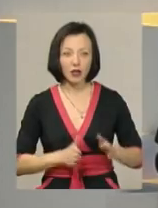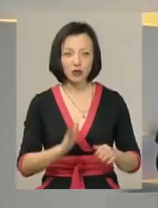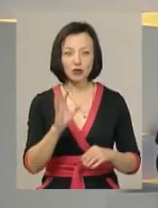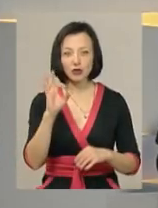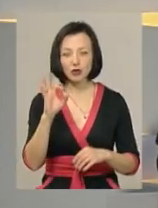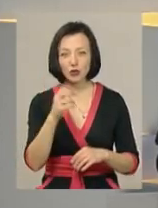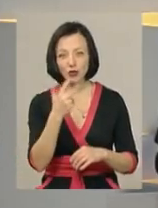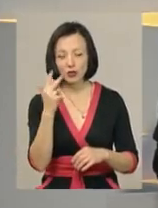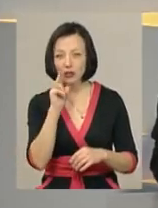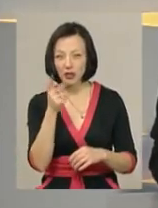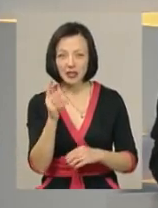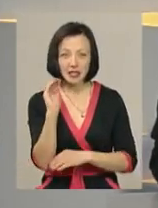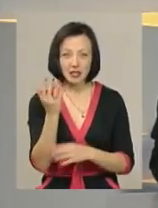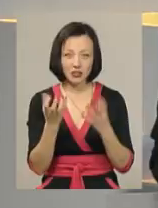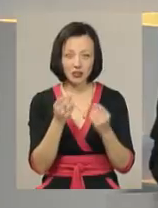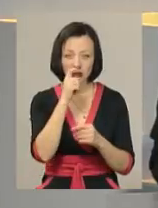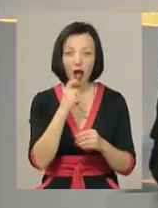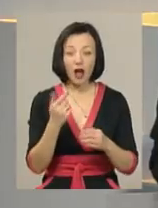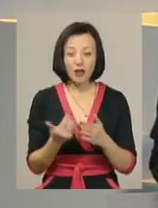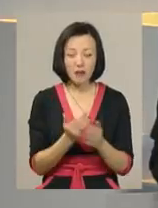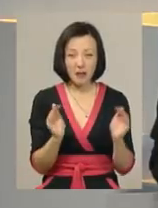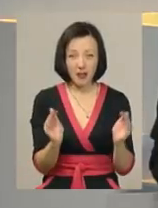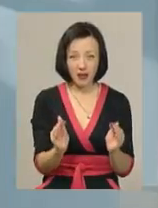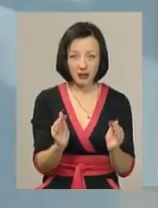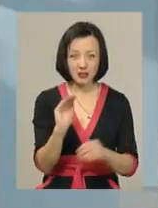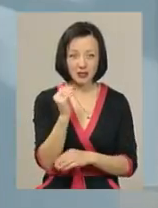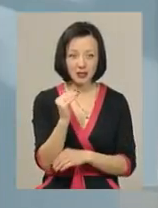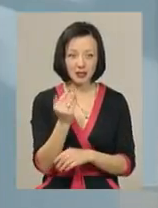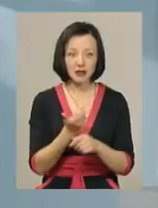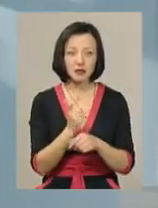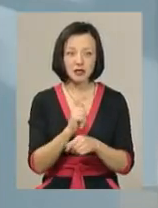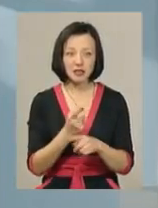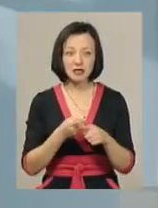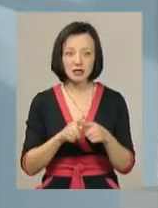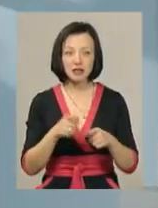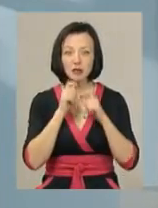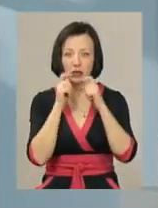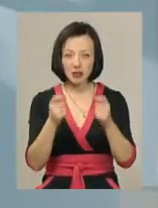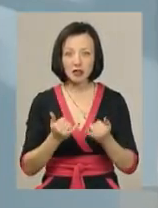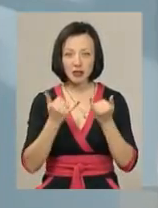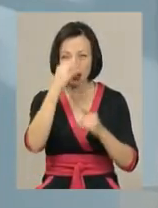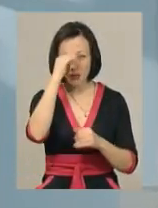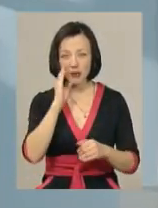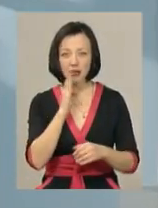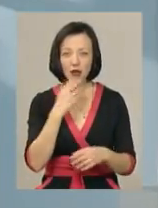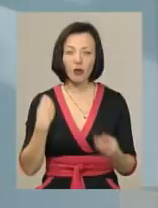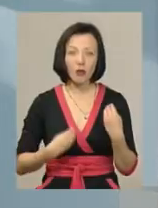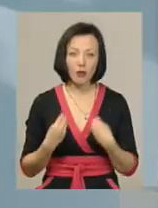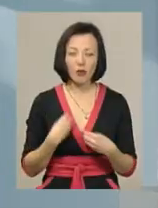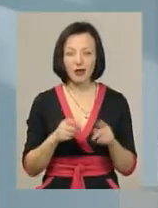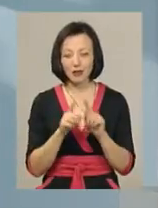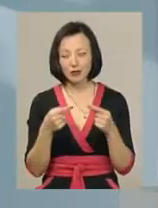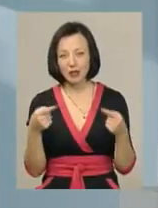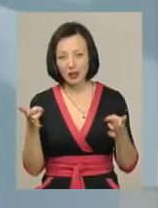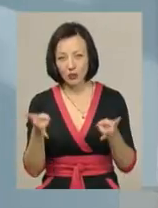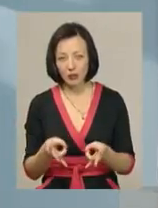Да якщо дитина Ну для но народженого то в переважній більшості дійсно дарують подарунки для батьків тобто одяг і щось